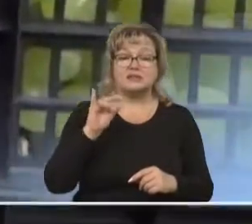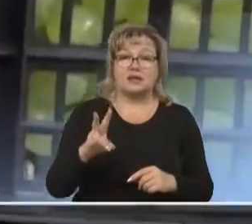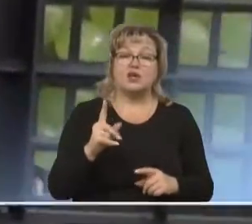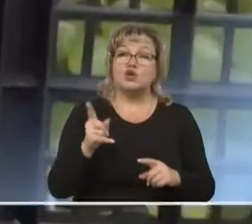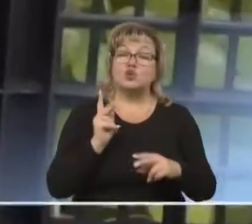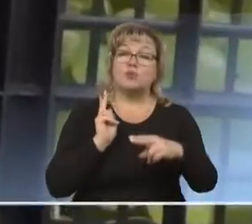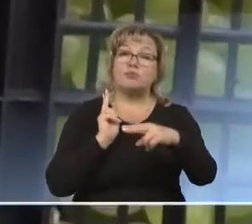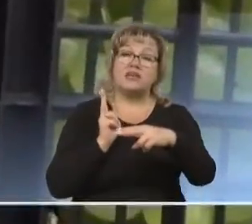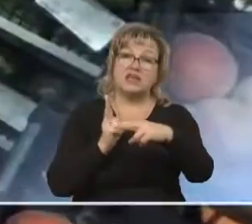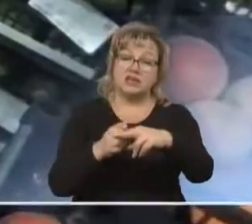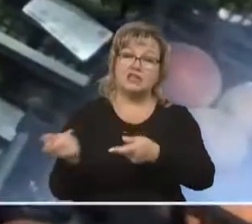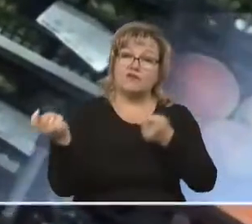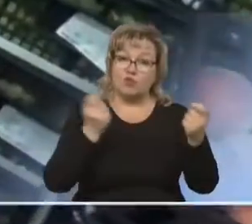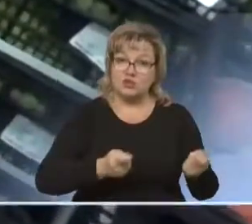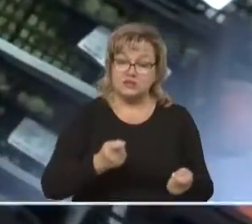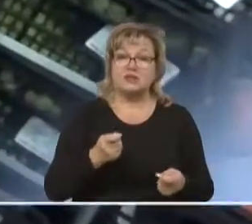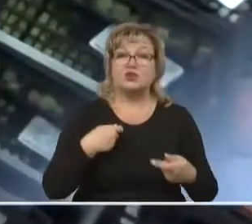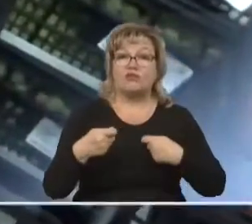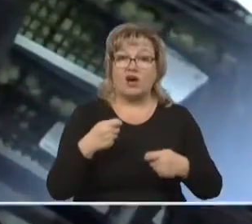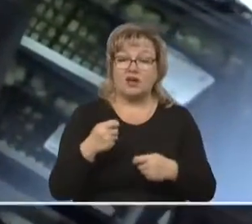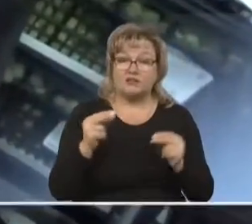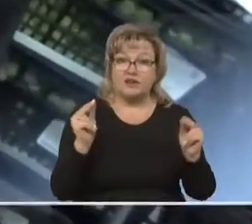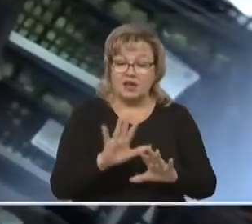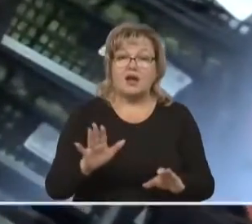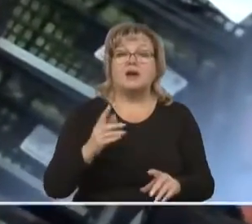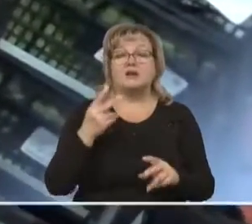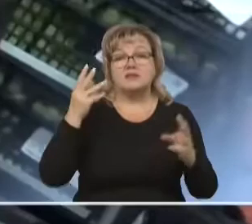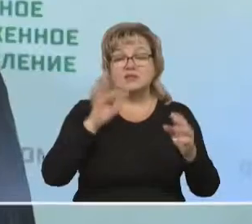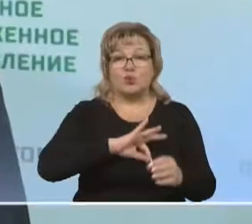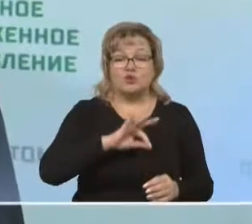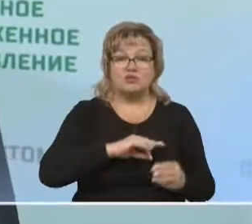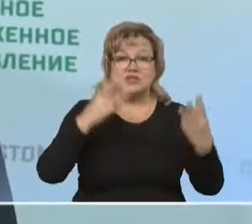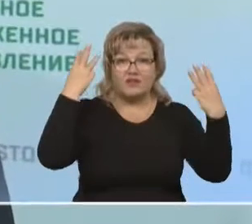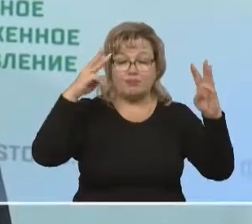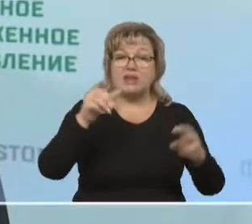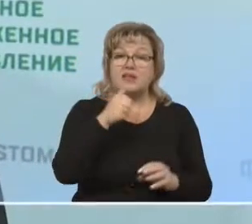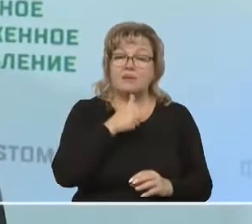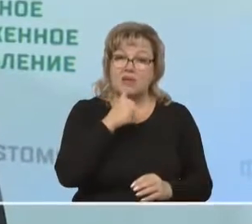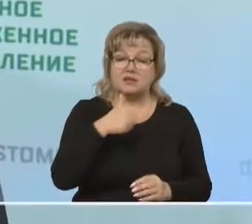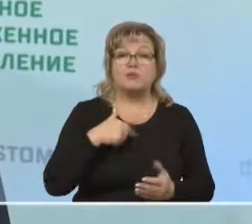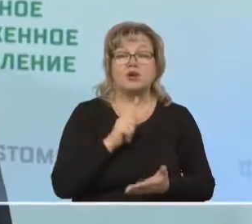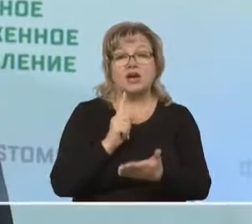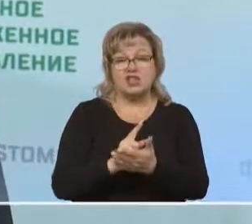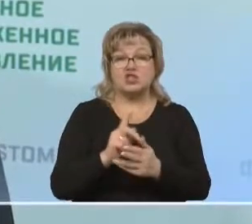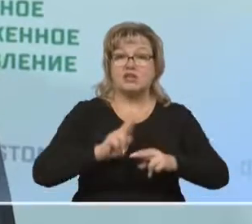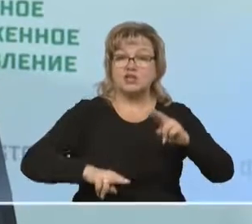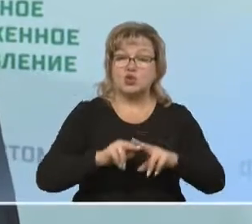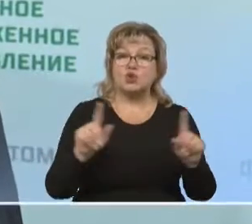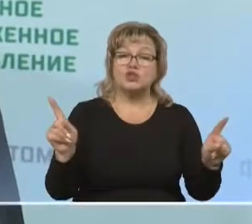перекрыть ввоз запрещенных товаров, российские таможенники используют современные методы. Мы, конечно же, настроены на то,